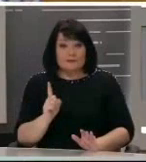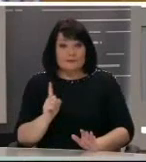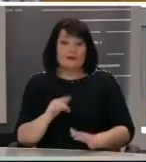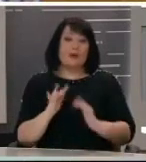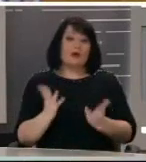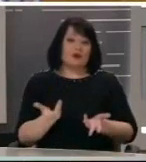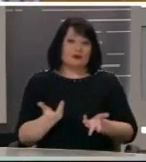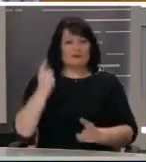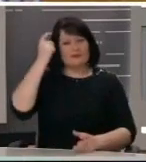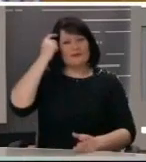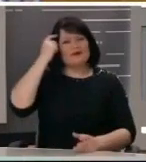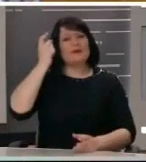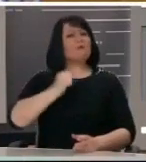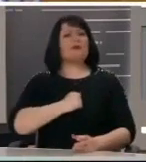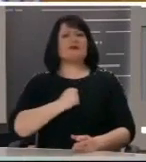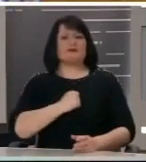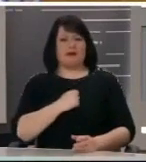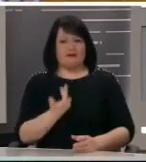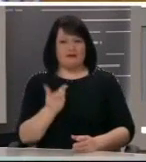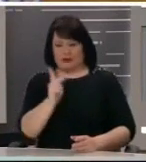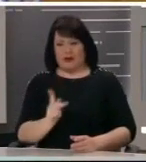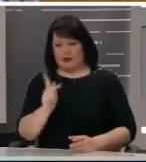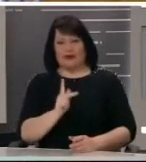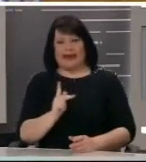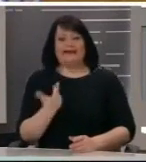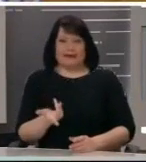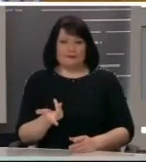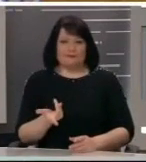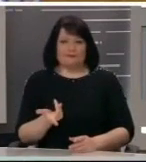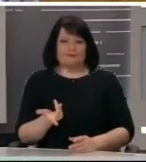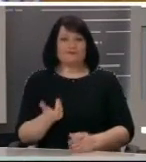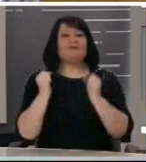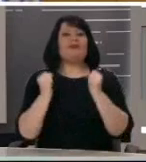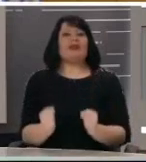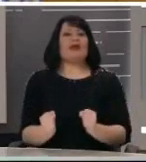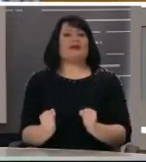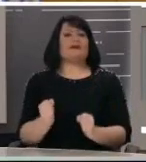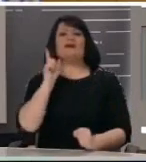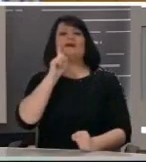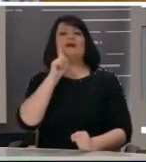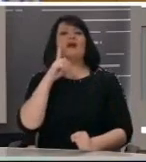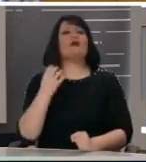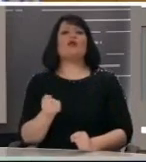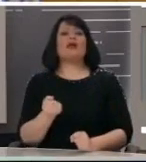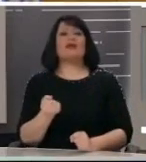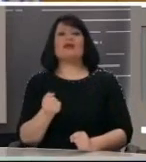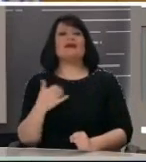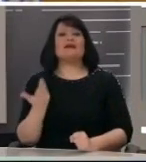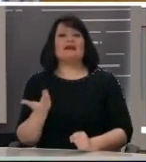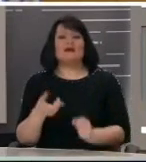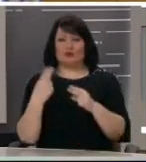ότι η αντίληψη που επικρατεί σε μια κοινωνία για τη θέση της γυναίκας είναι ένας από τους